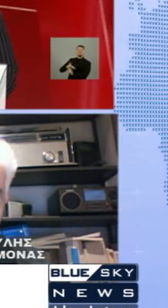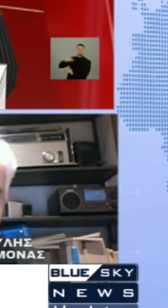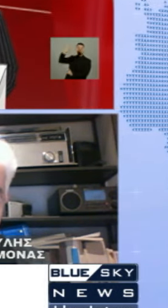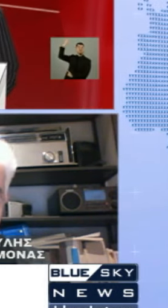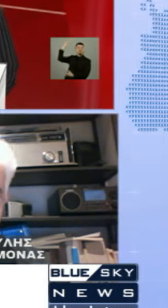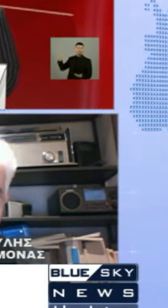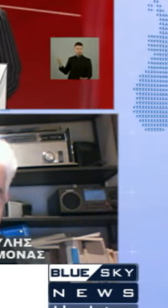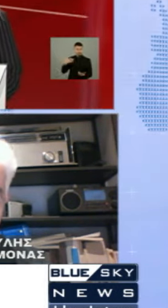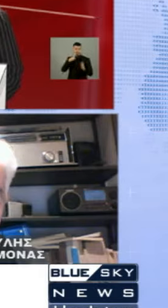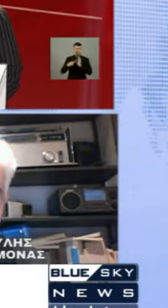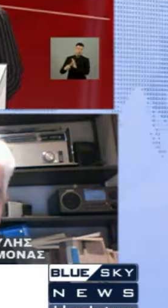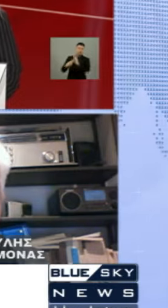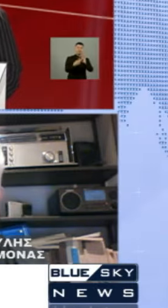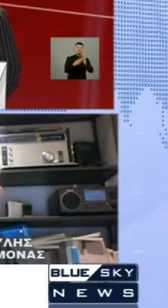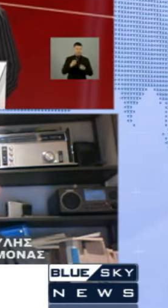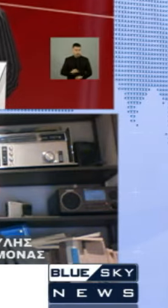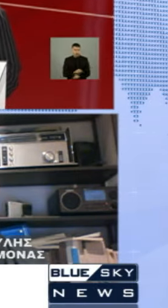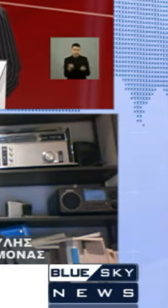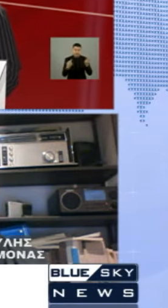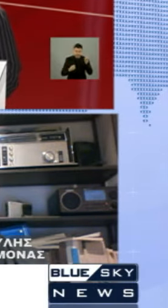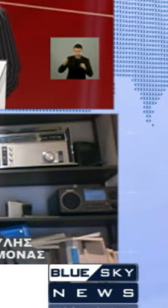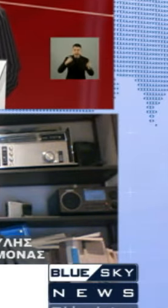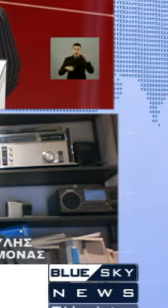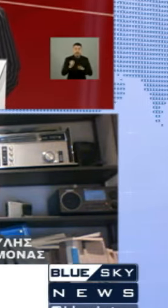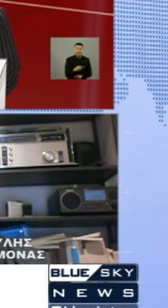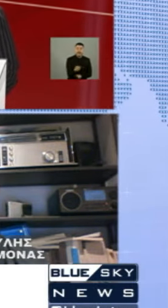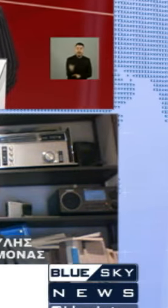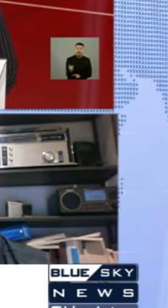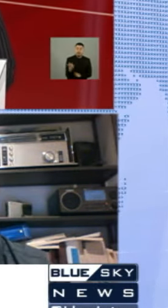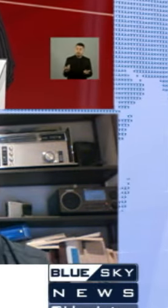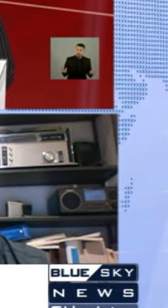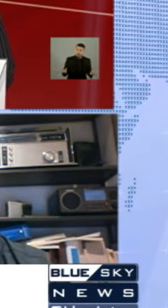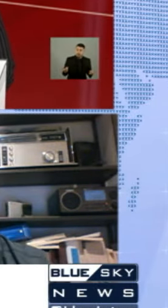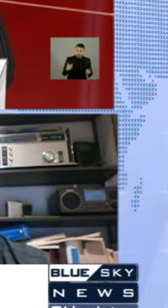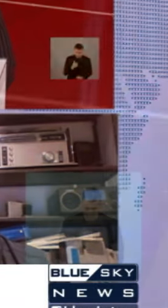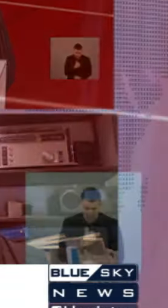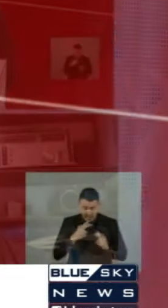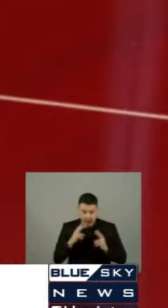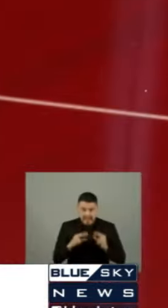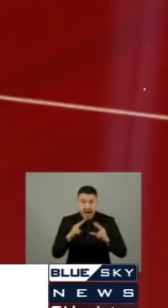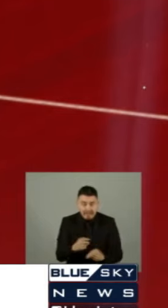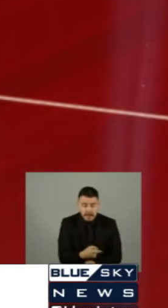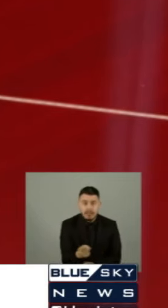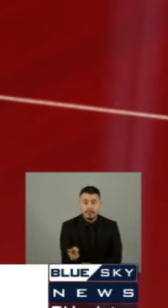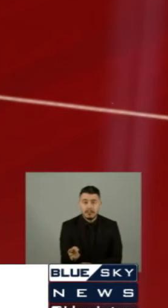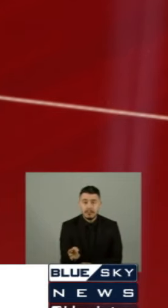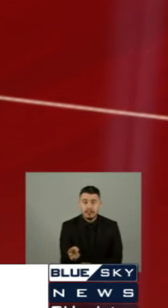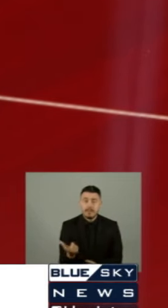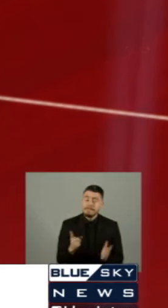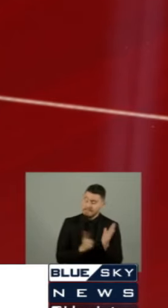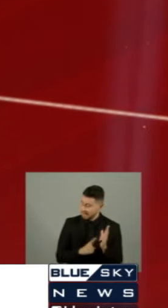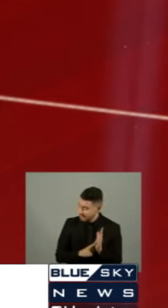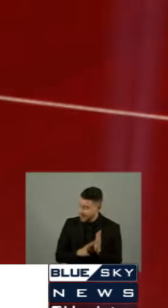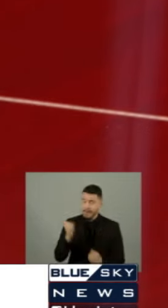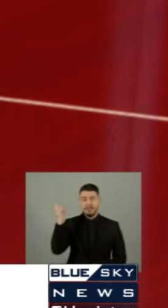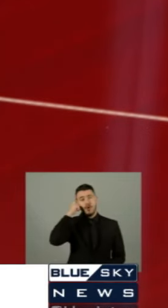Σας ευχαριστώ θερμά και πάμε να ακούσουμε τι λέει αυτή την ώρα. Αυτό είναι κάτι που πρέπει να το λάβουμε